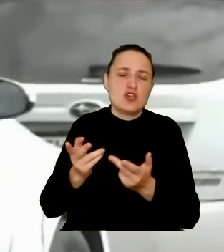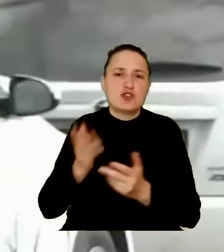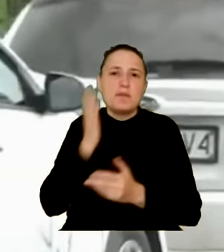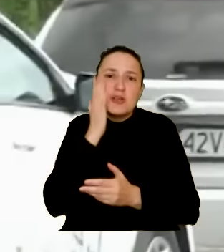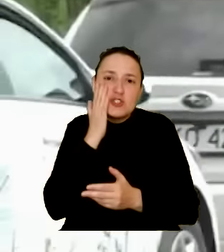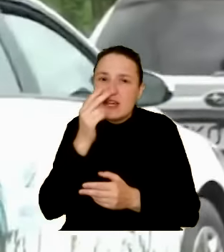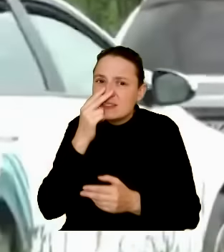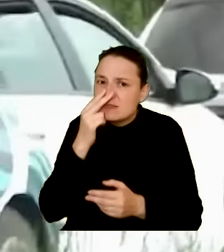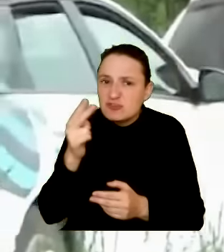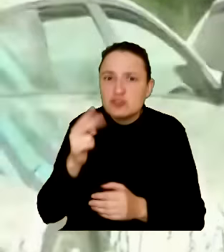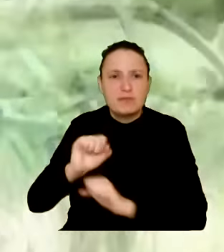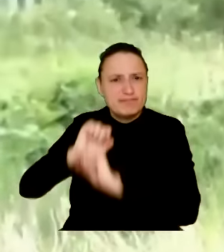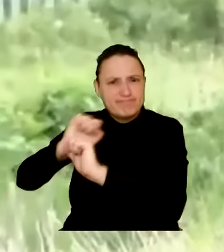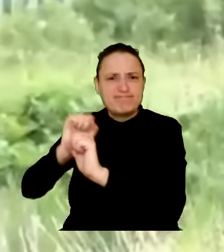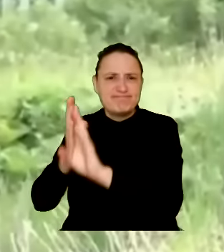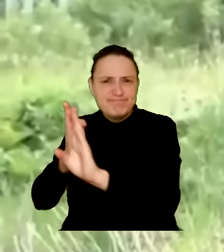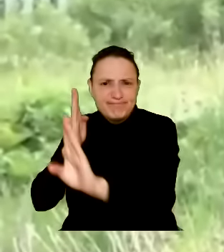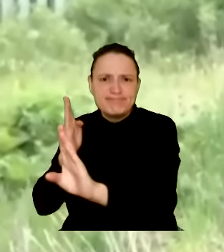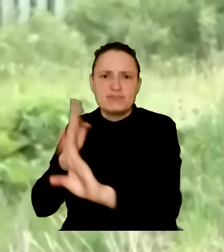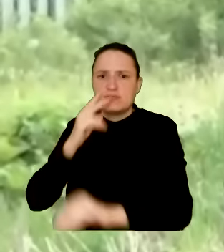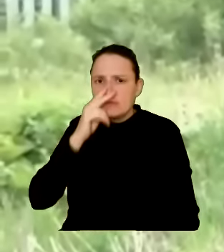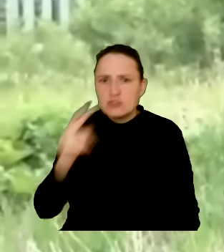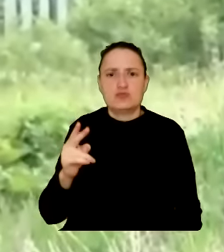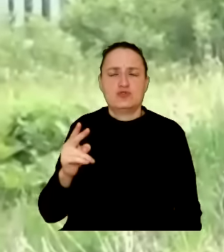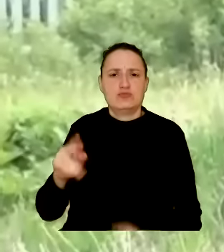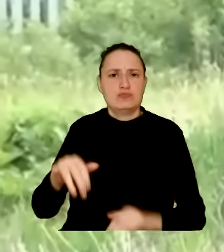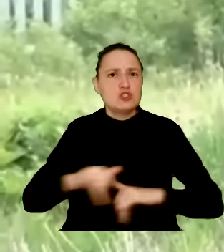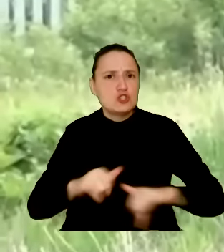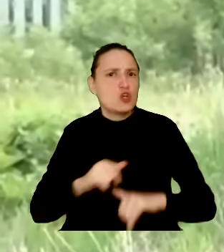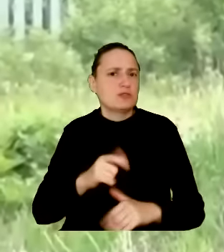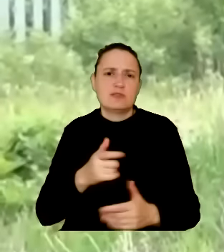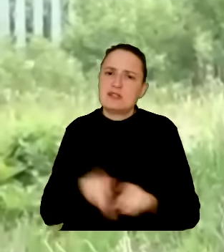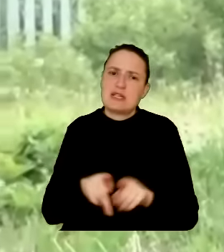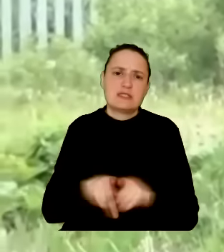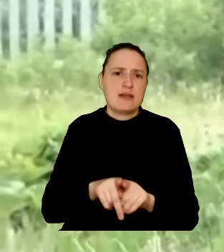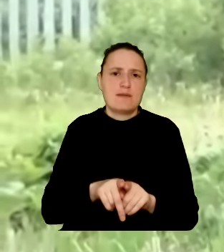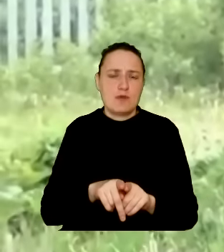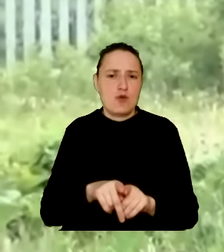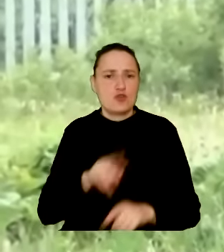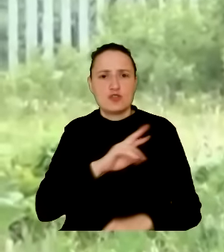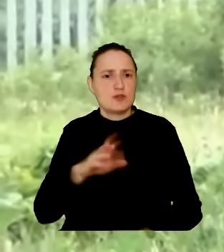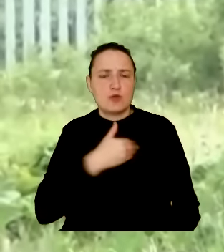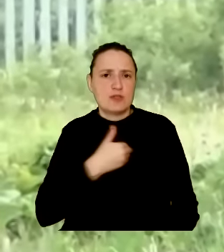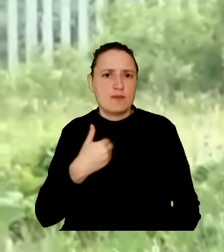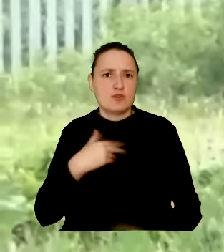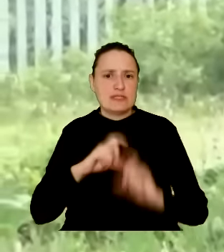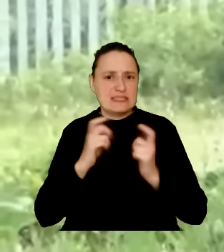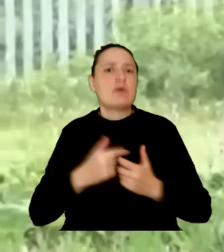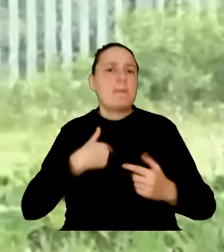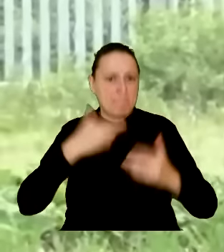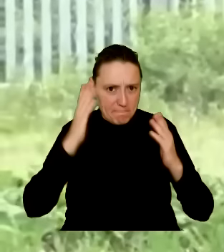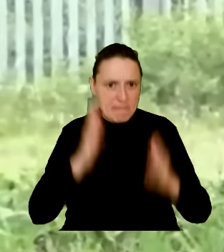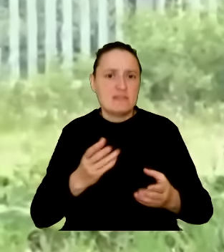gwarancję, że również dotychczas, tak jak w rządzie Rzeczypospolitej Polskiej, w Sejmie RP, tak samo na arenie międzynarodowej, będę zabiegał o kolejne środki na